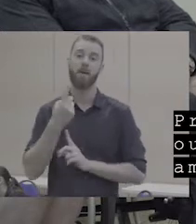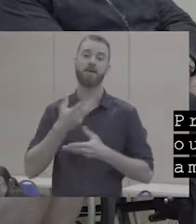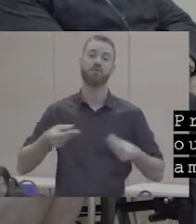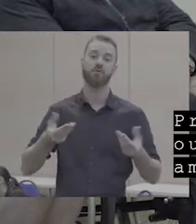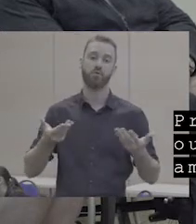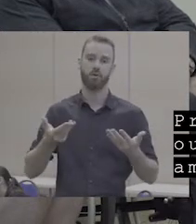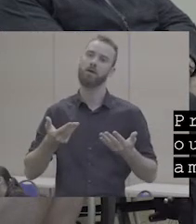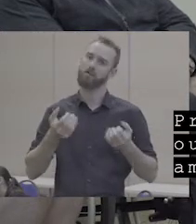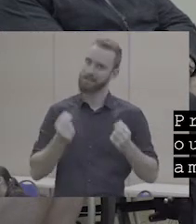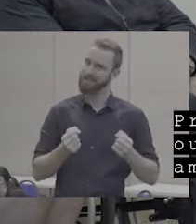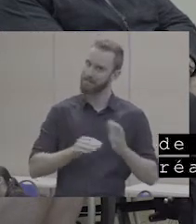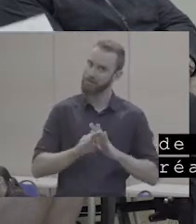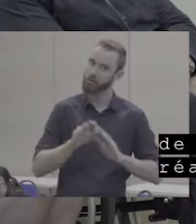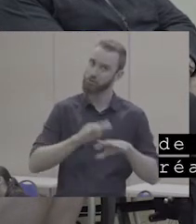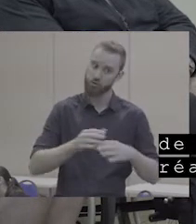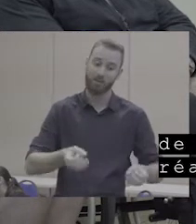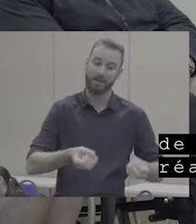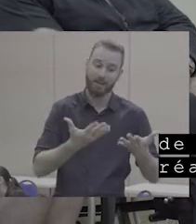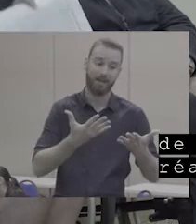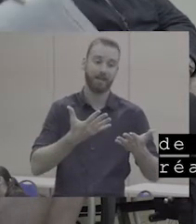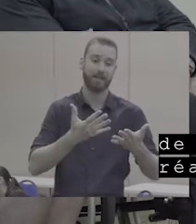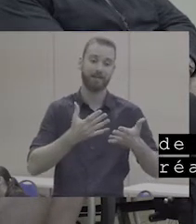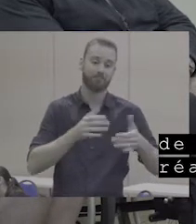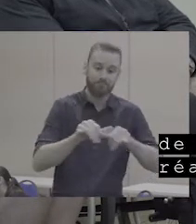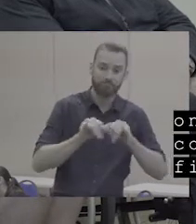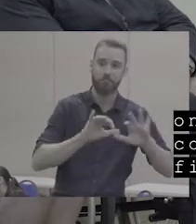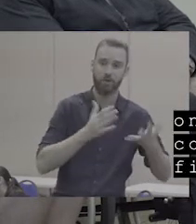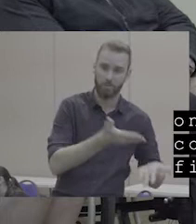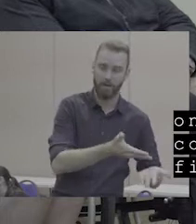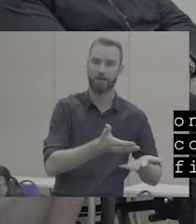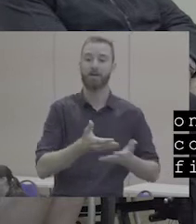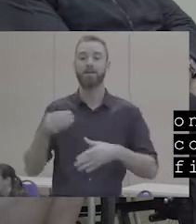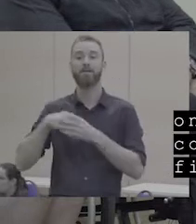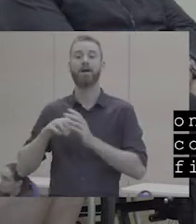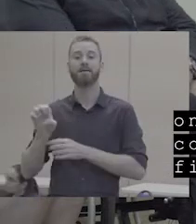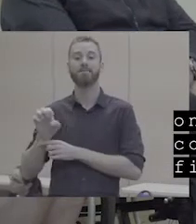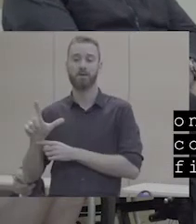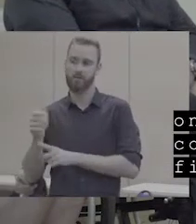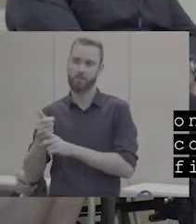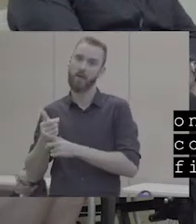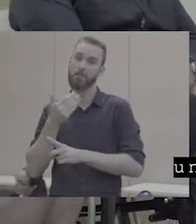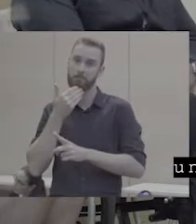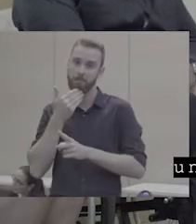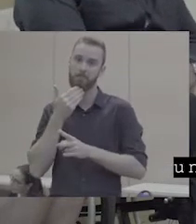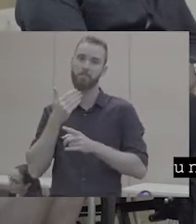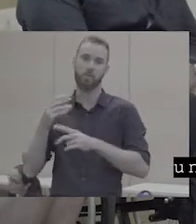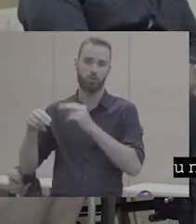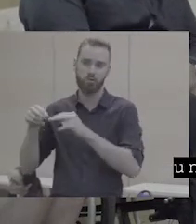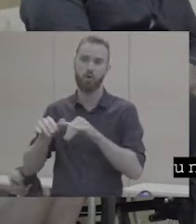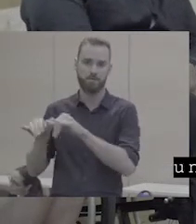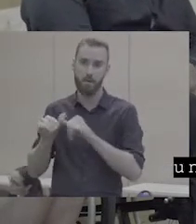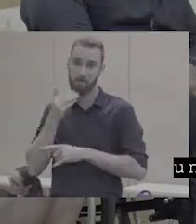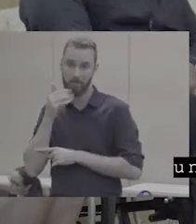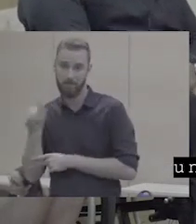solution, oui, place à amélioration au niveau de la conception de la réalisation. Dans l'Esperluette, on avait des très bons concepteurs, une très bonne firme d'architectes, un très bon